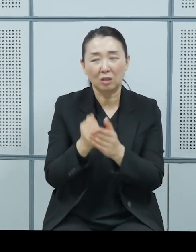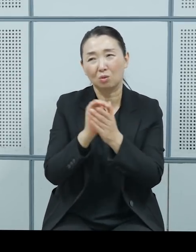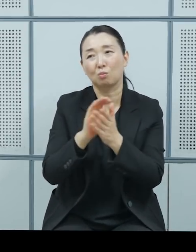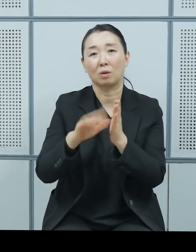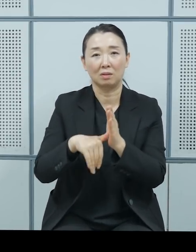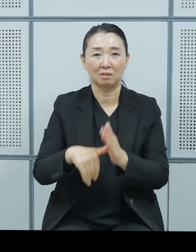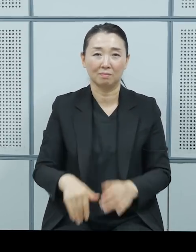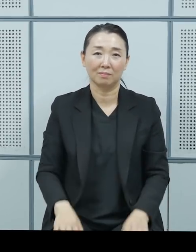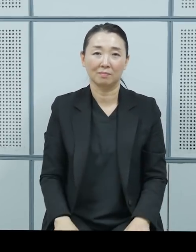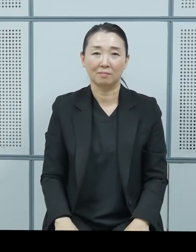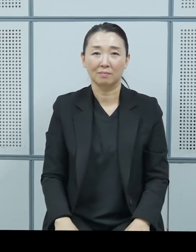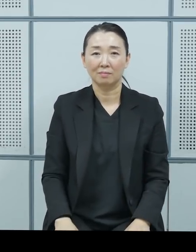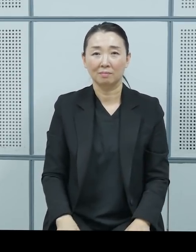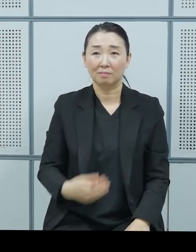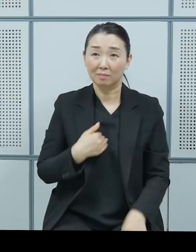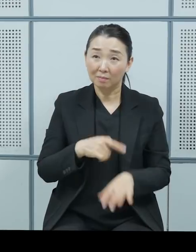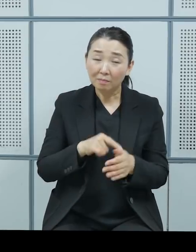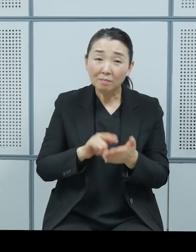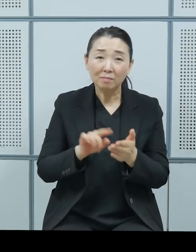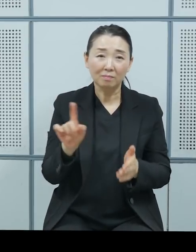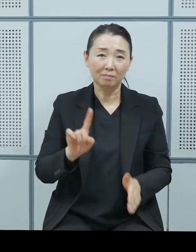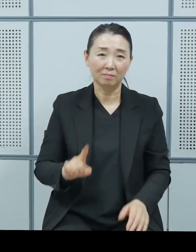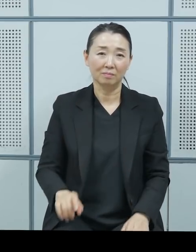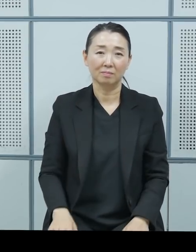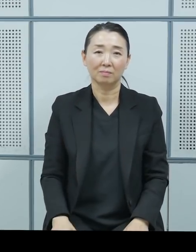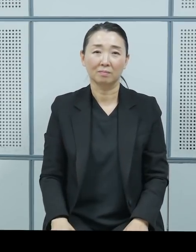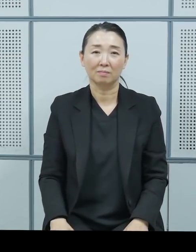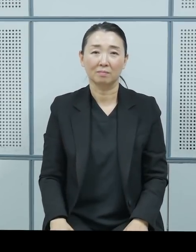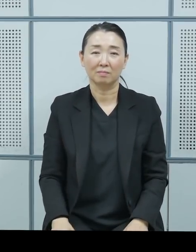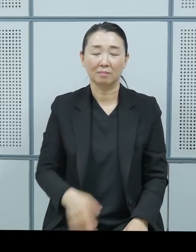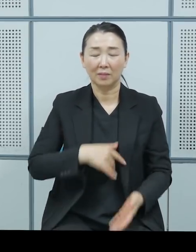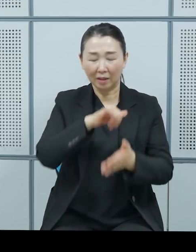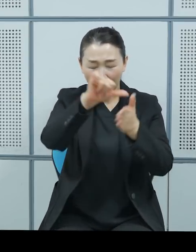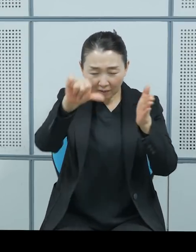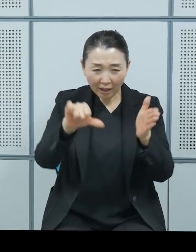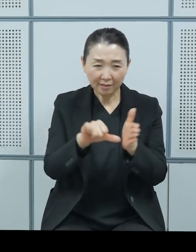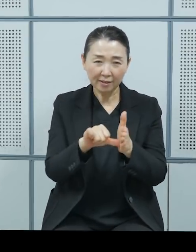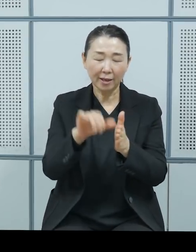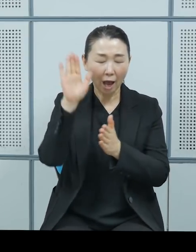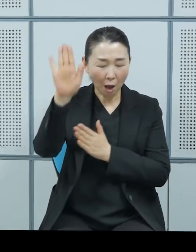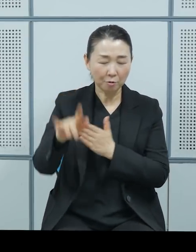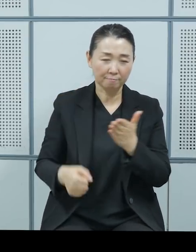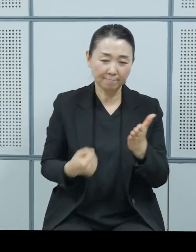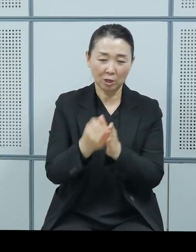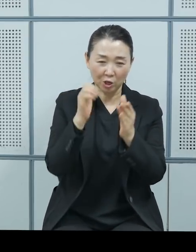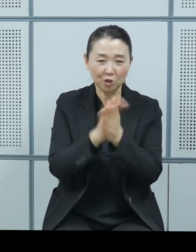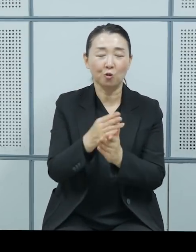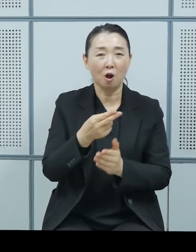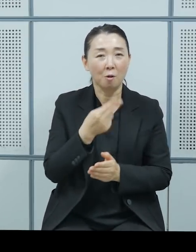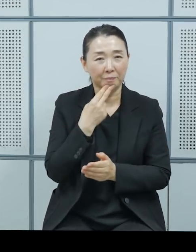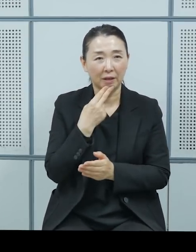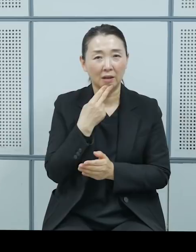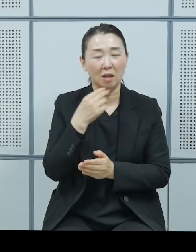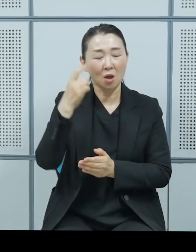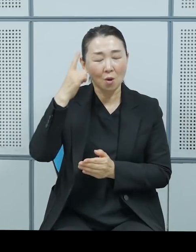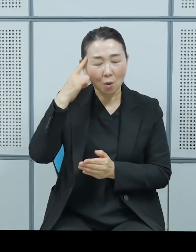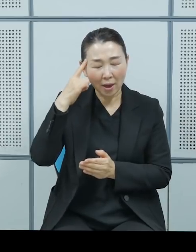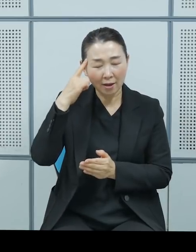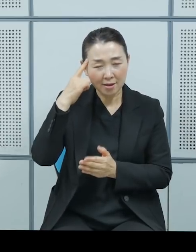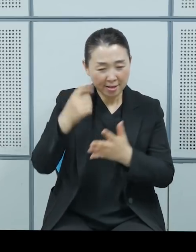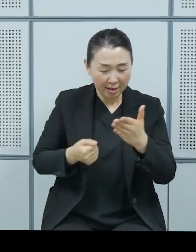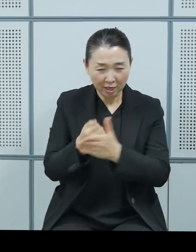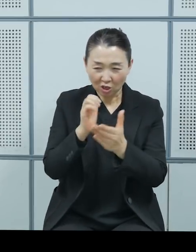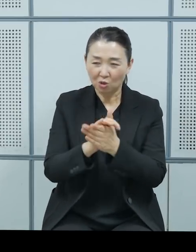그래서 제가 그때 마음속으로 내가 내 인생에 작전 기도는 없다. 오히려 작전 기도하다가